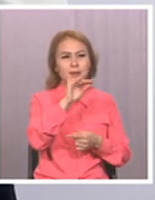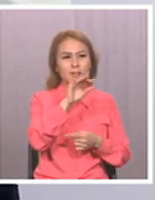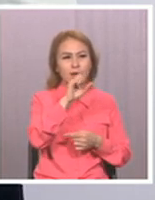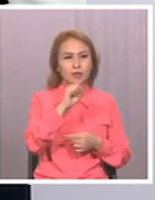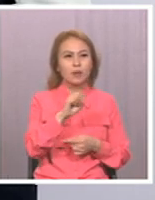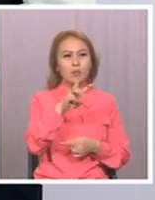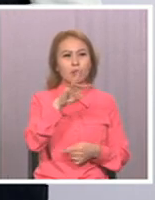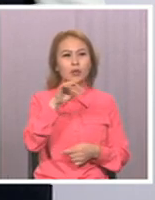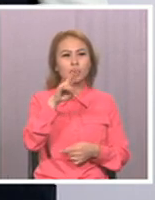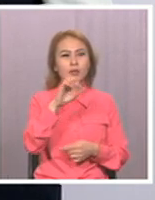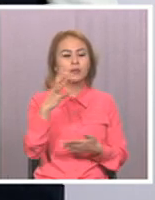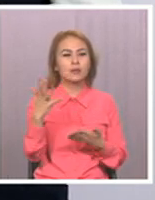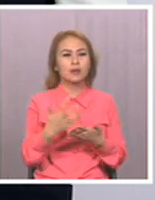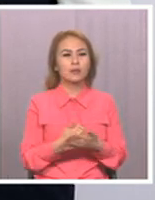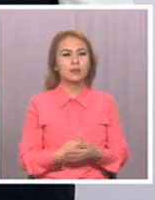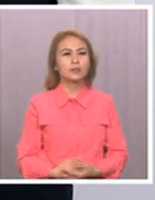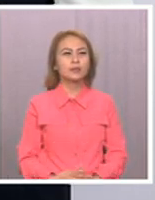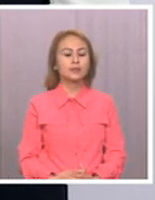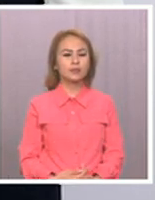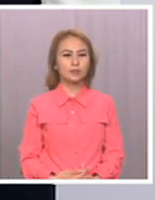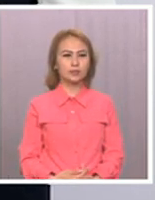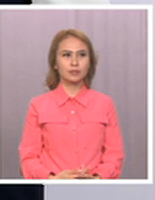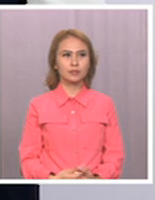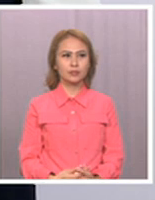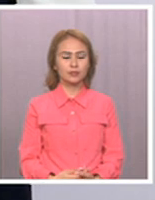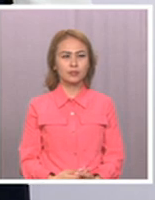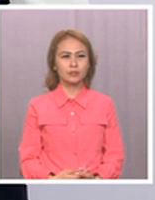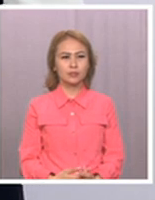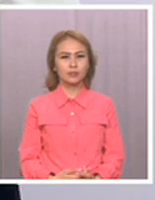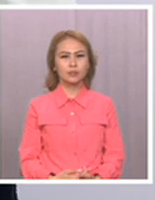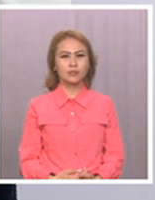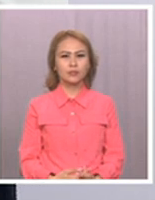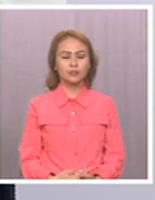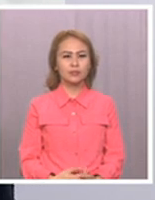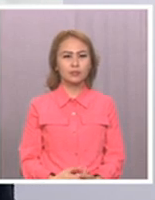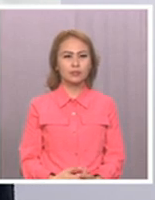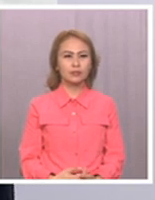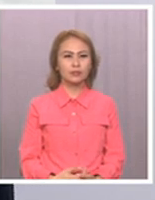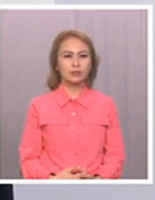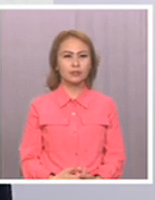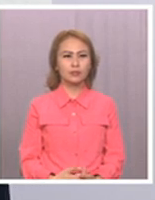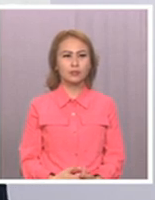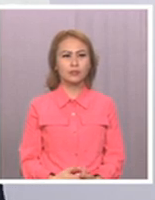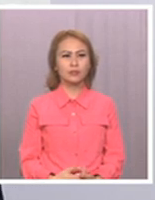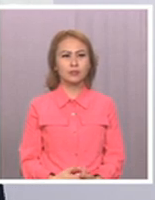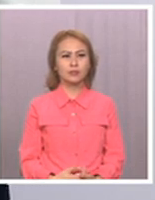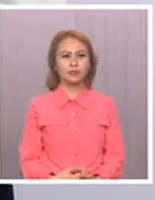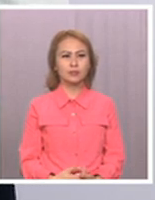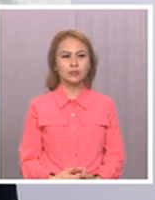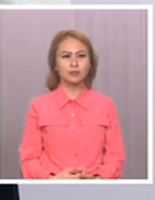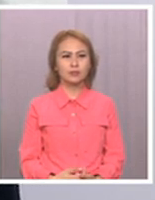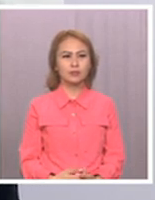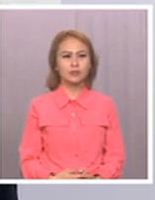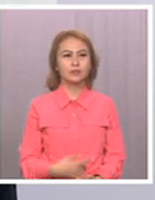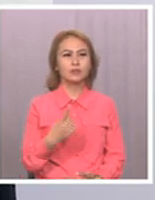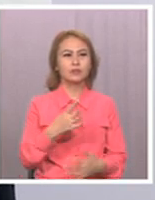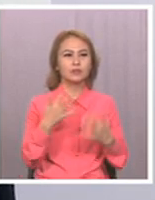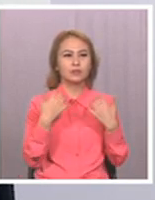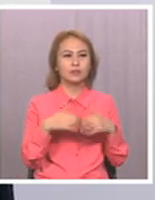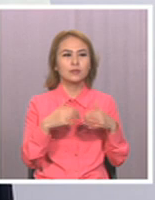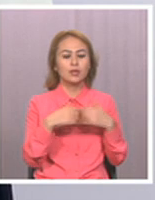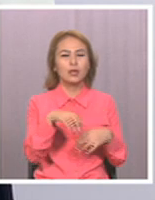және модасын табыңыз. Алғашқы сипаттама ол арифметикалық орта, соны есептейік. Ол үшін